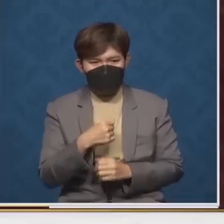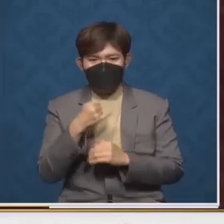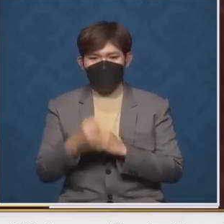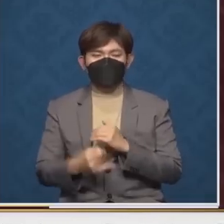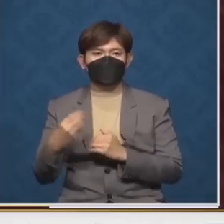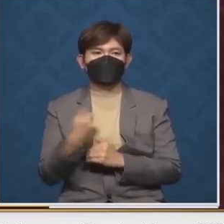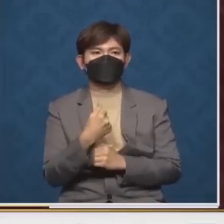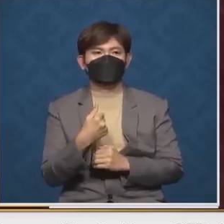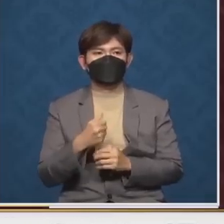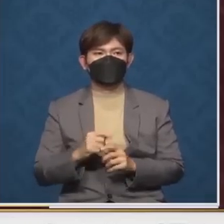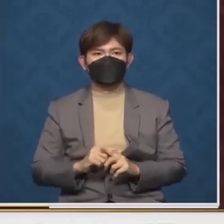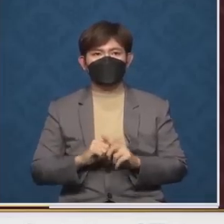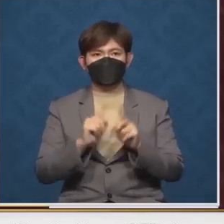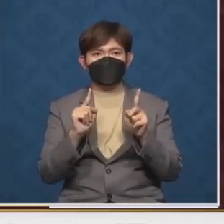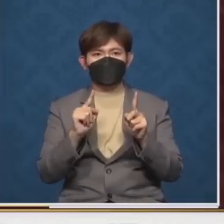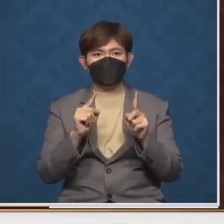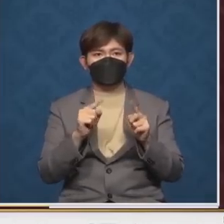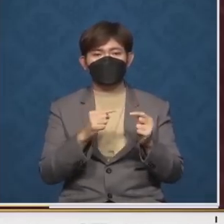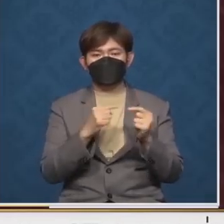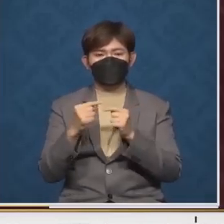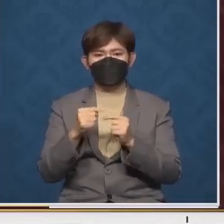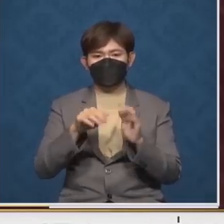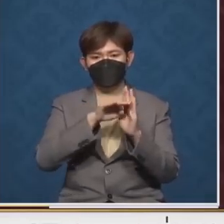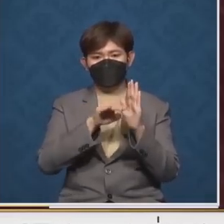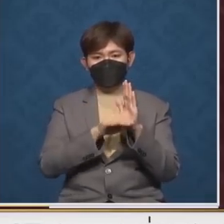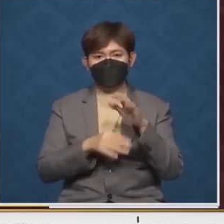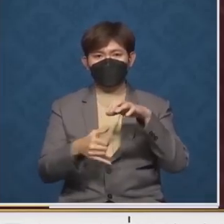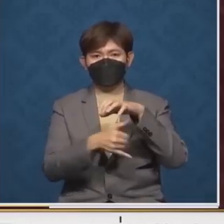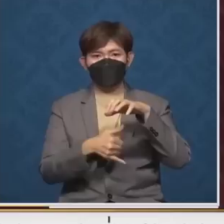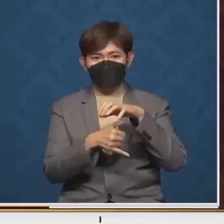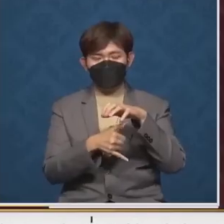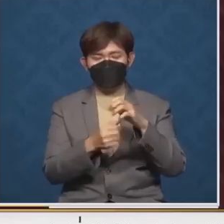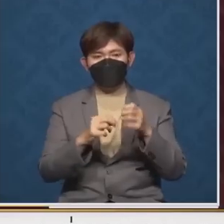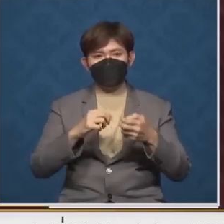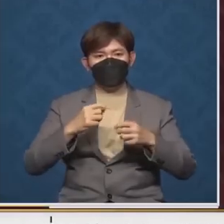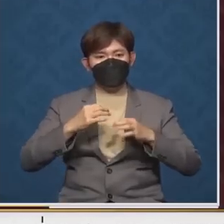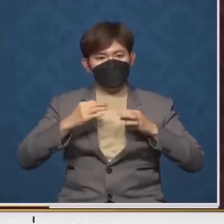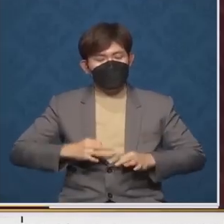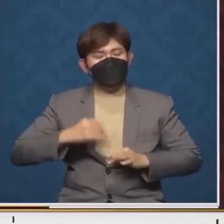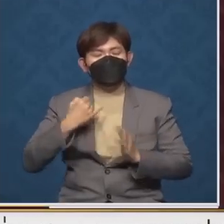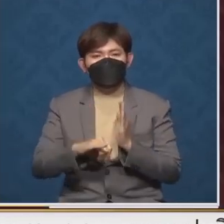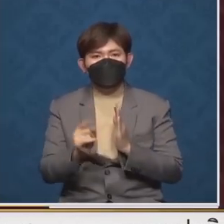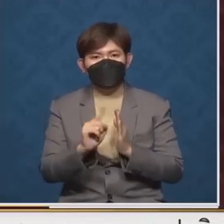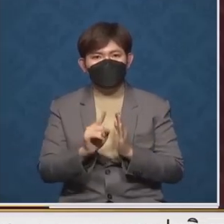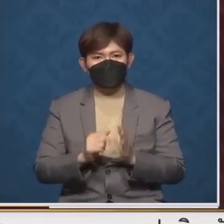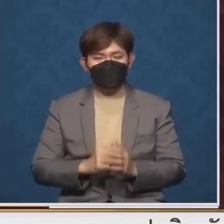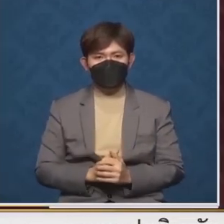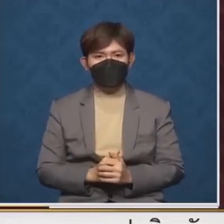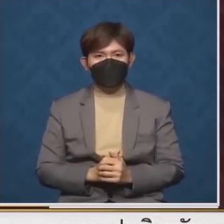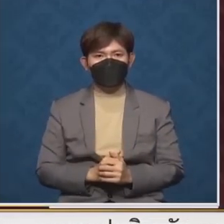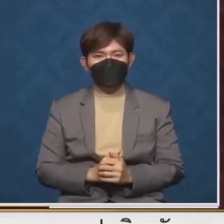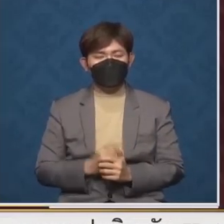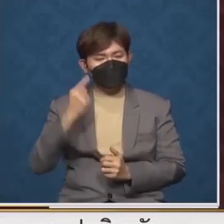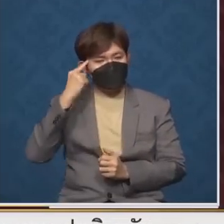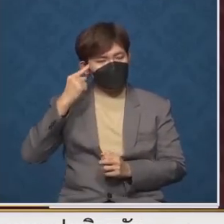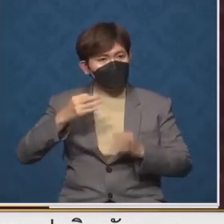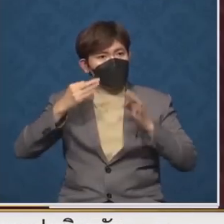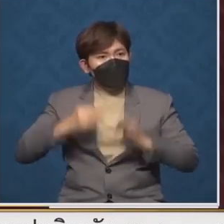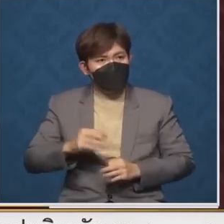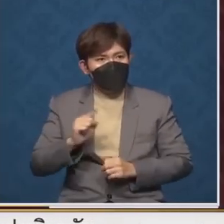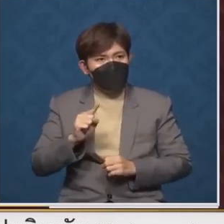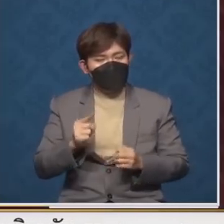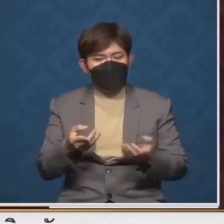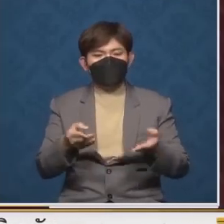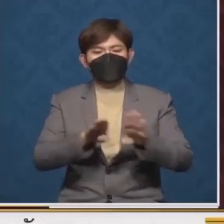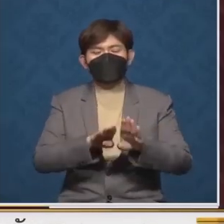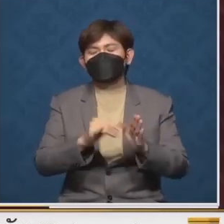ับเรื่อง lockdown ตัสนใจผิดอกครั ไปดูแผนต่ไปครับตัดสินใจ lockdown ปินันปิ